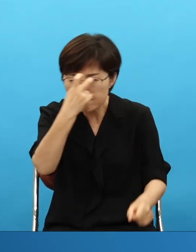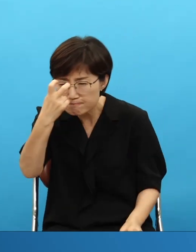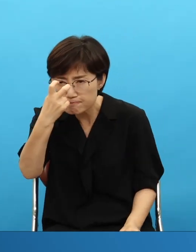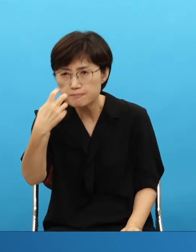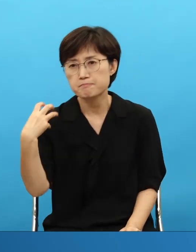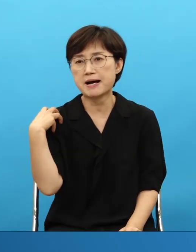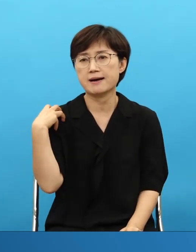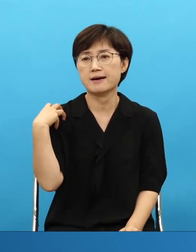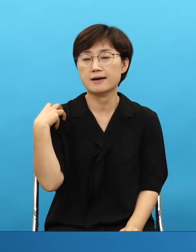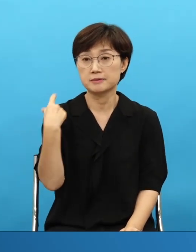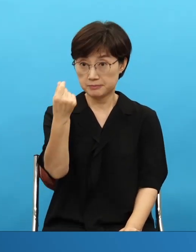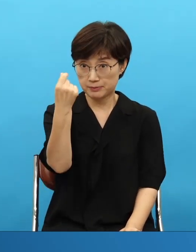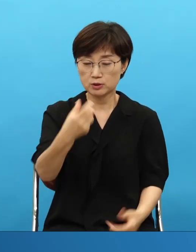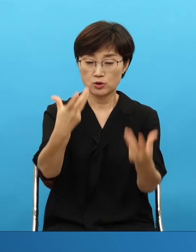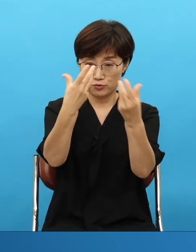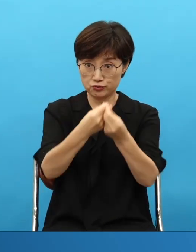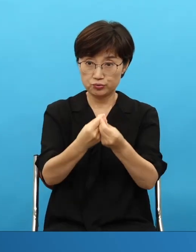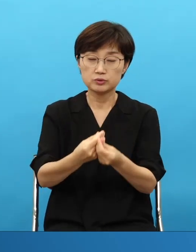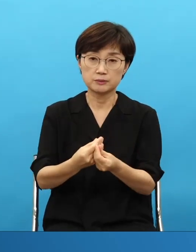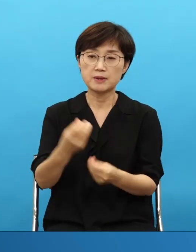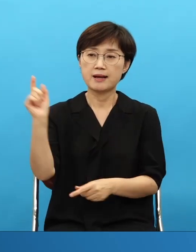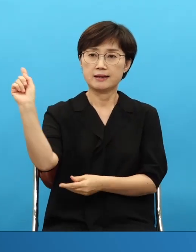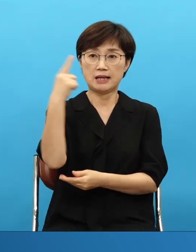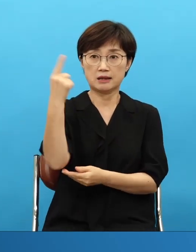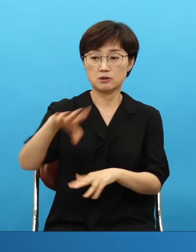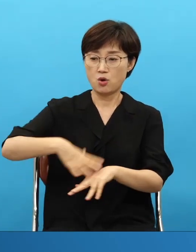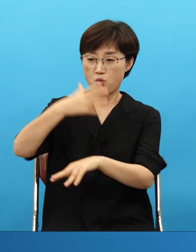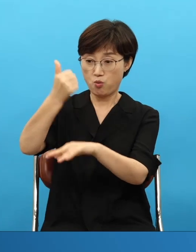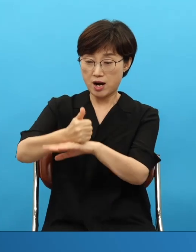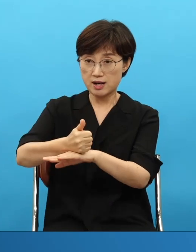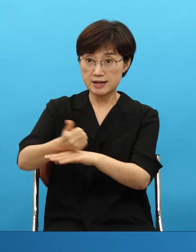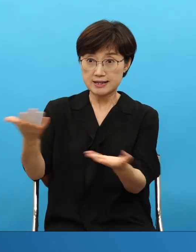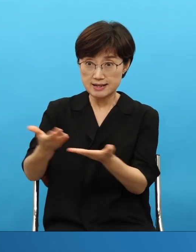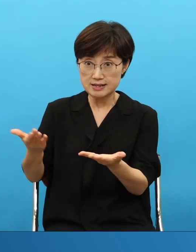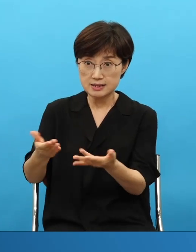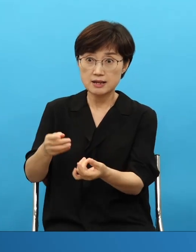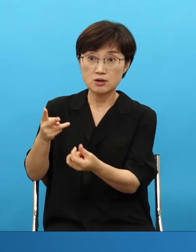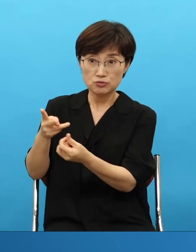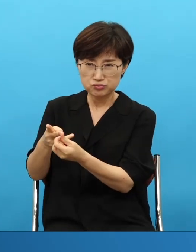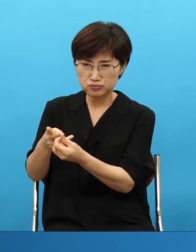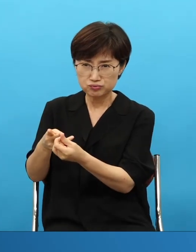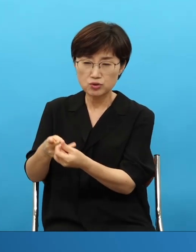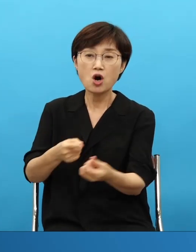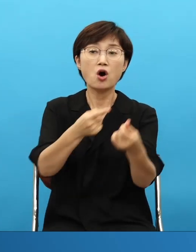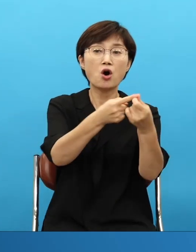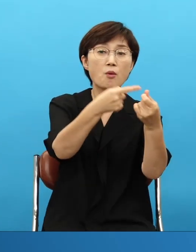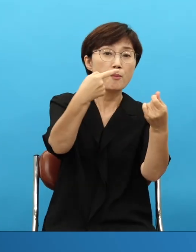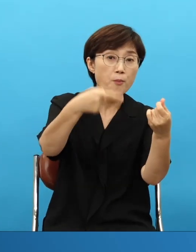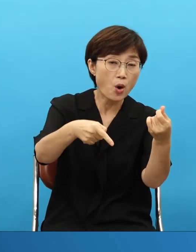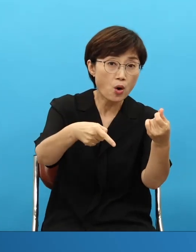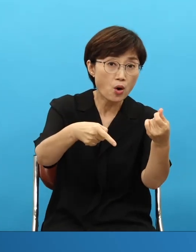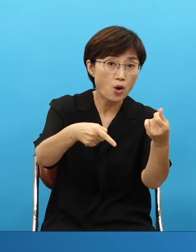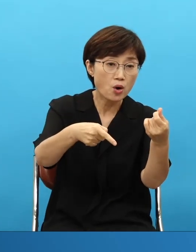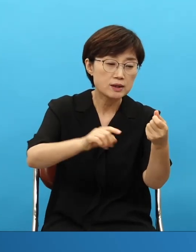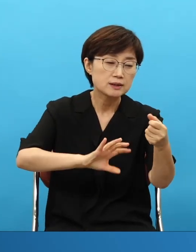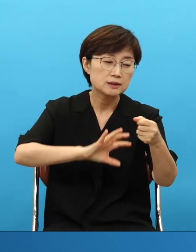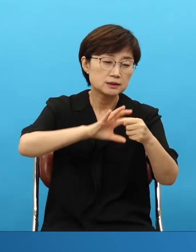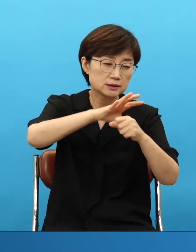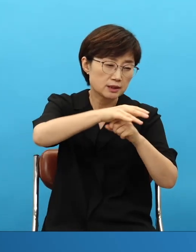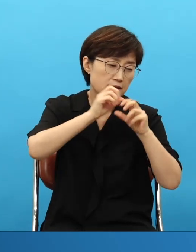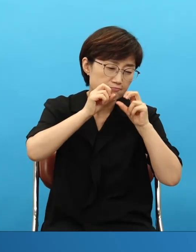다윗이 왕이었습니다. 大卫是王。 아닙니다. 但不是。 그거는 부업입니다. 那是副业。 다윗은